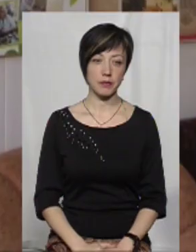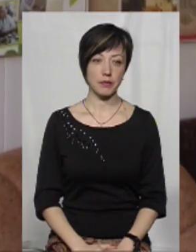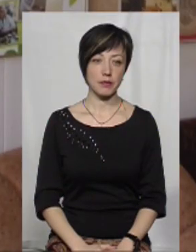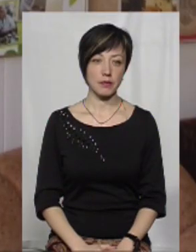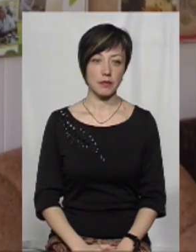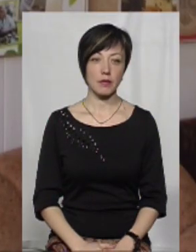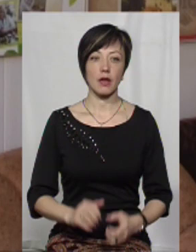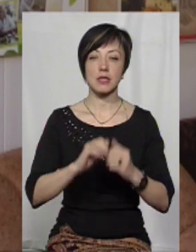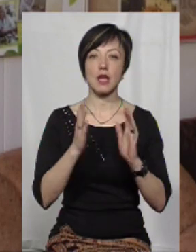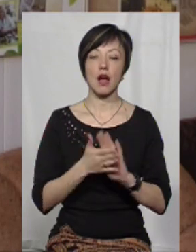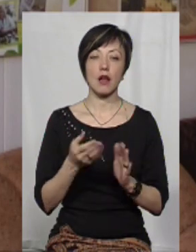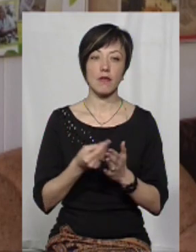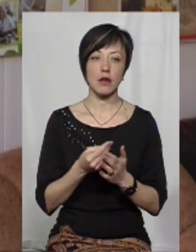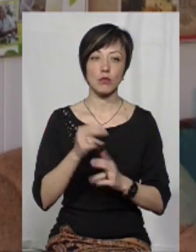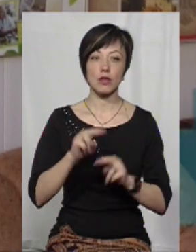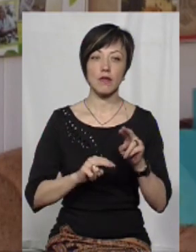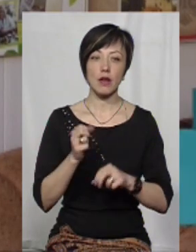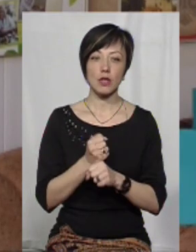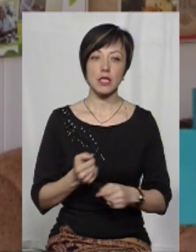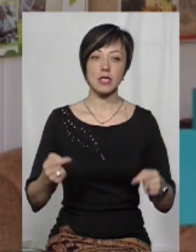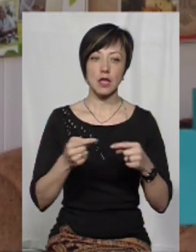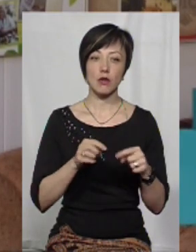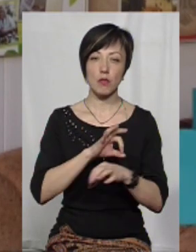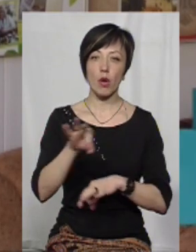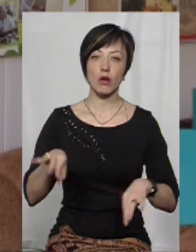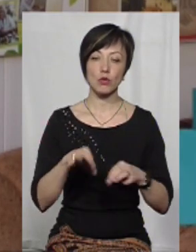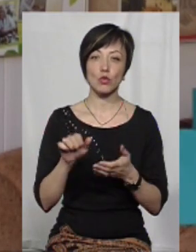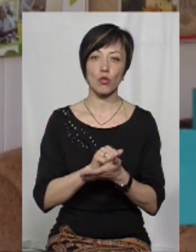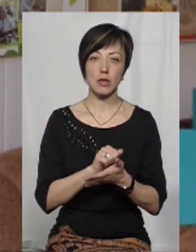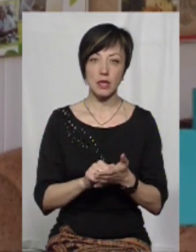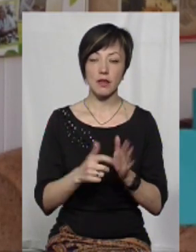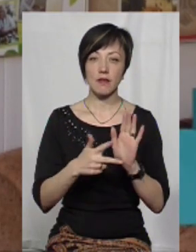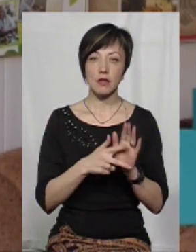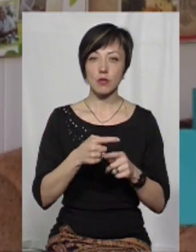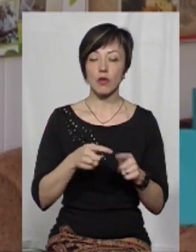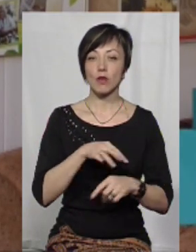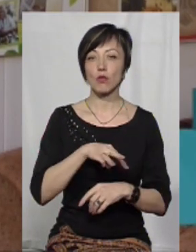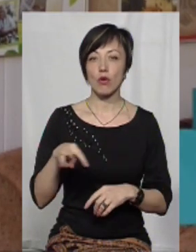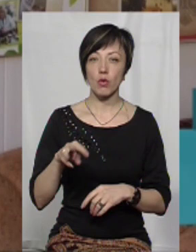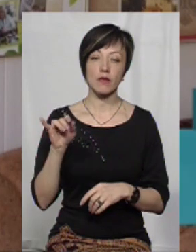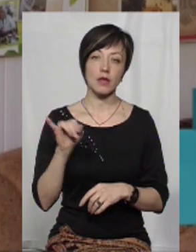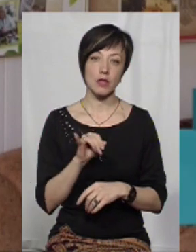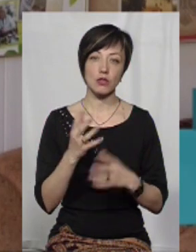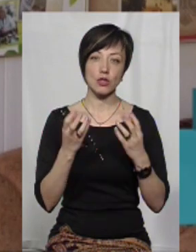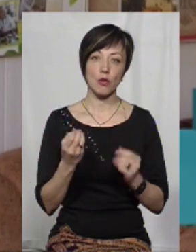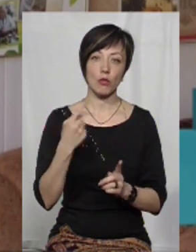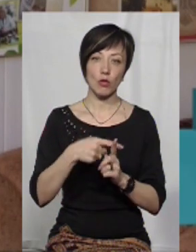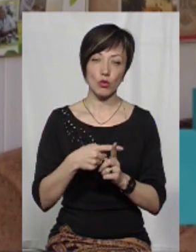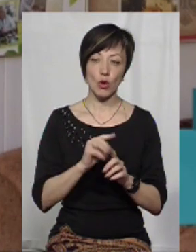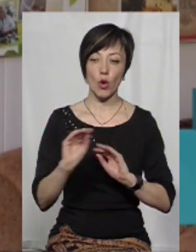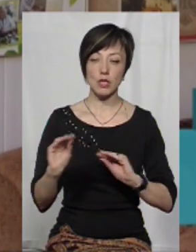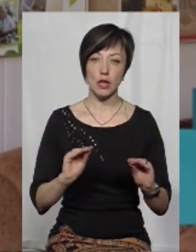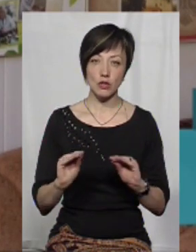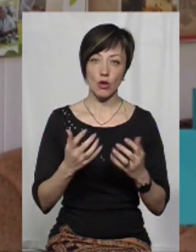Федів. Загальна вартість будівельних робіт згідно проектно-кошторисної документації – 8,5 мільйонів та ще плюс